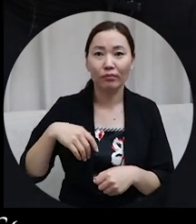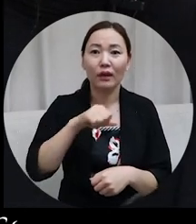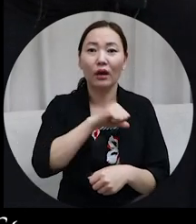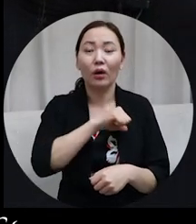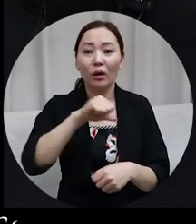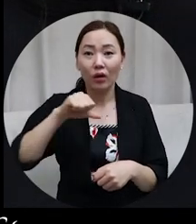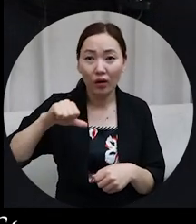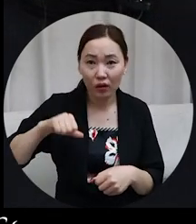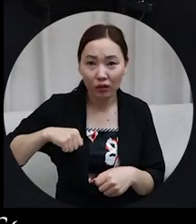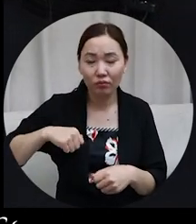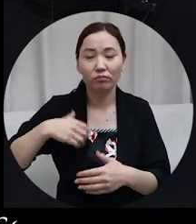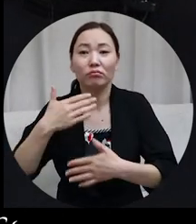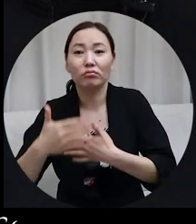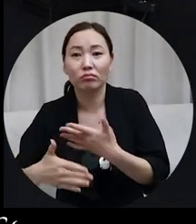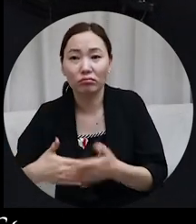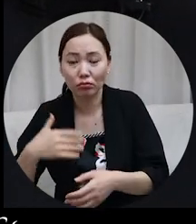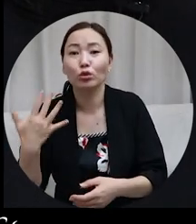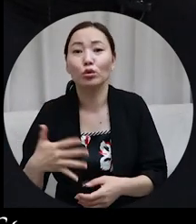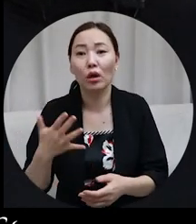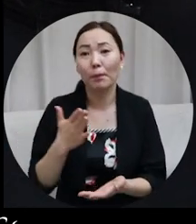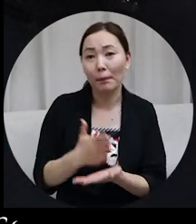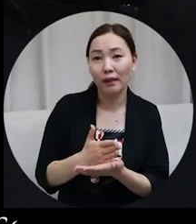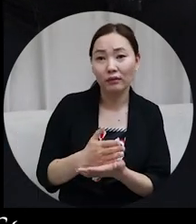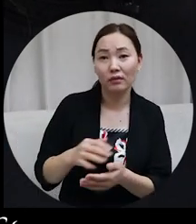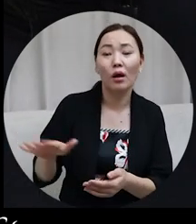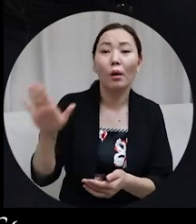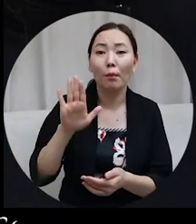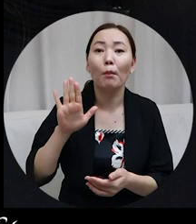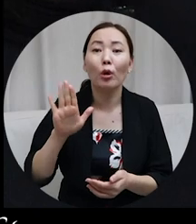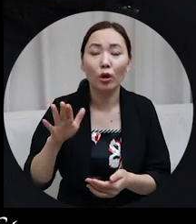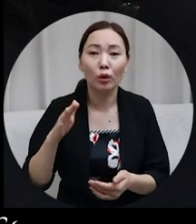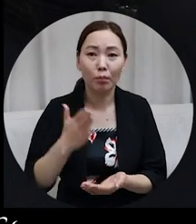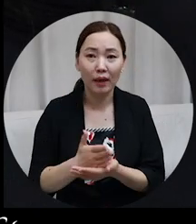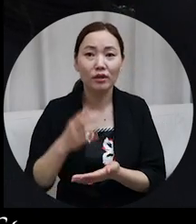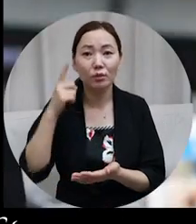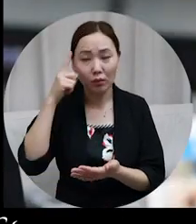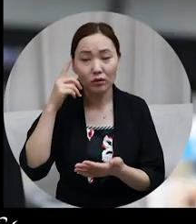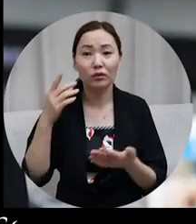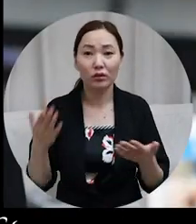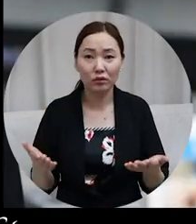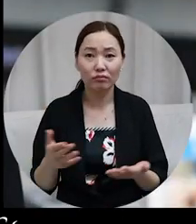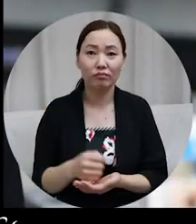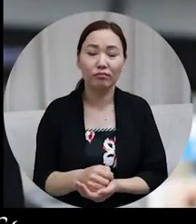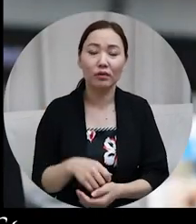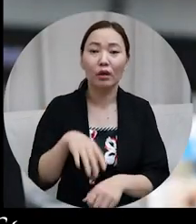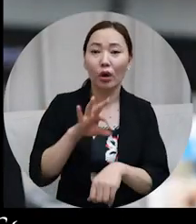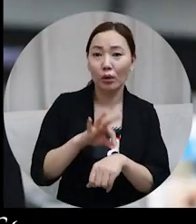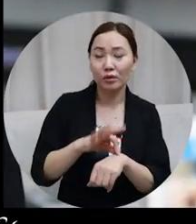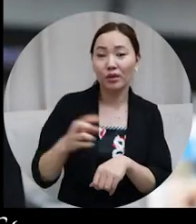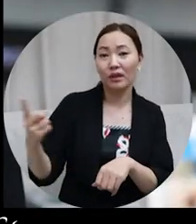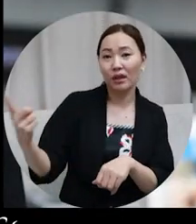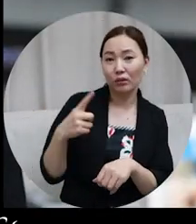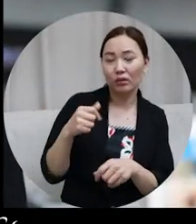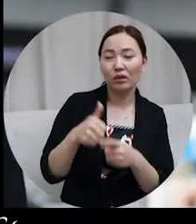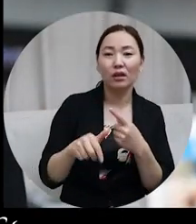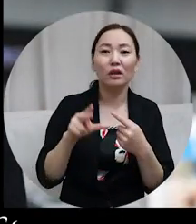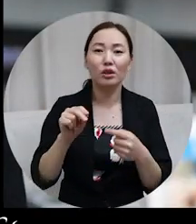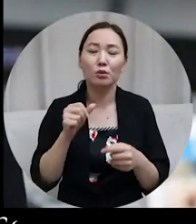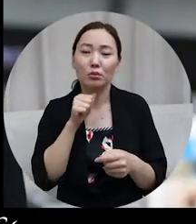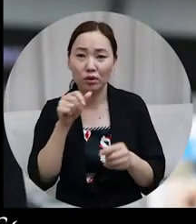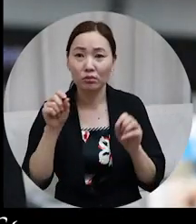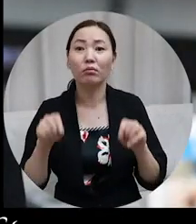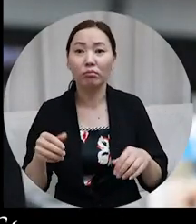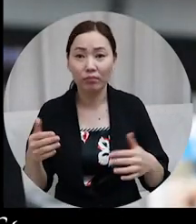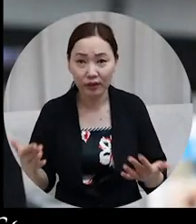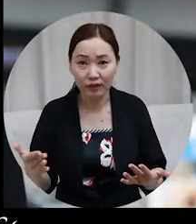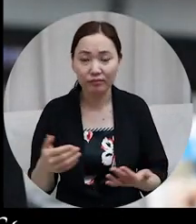Яг тийм миний урд хүн бас айн өвчих хүн болчихсон шүү дээ. Хинч биш бол ирсэн. Хинч шалчдаг. Яг ингээл миний үеийнхэн ийц сайхан хийж бүтээж явах үед би